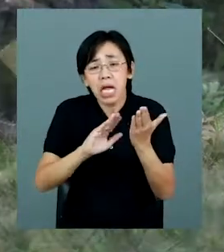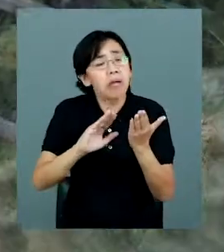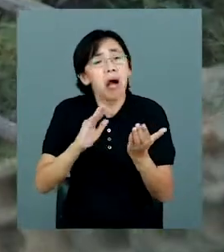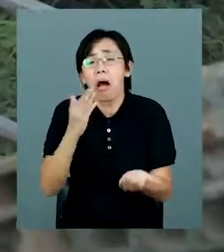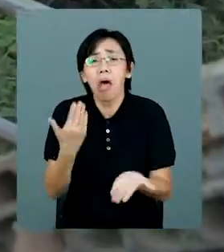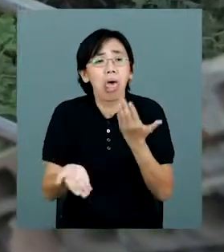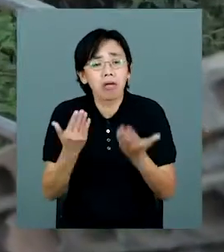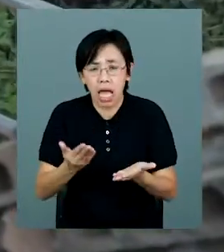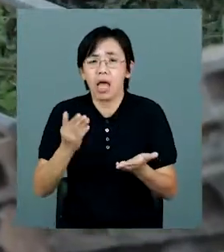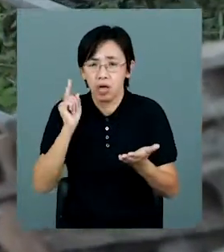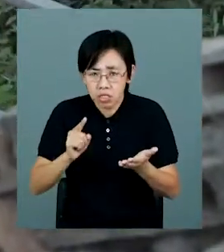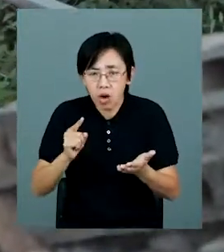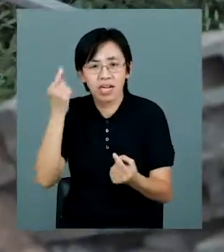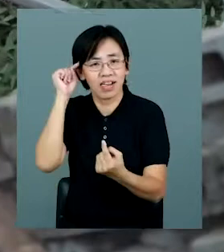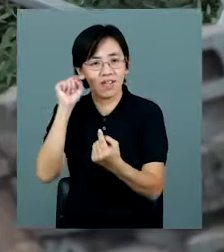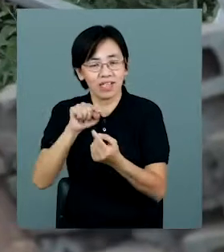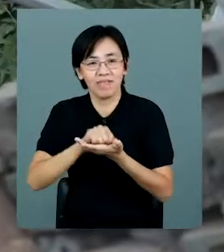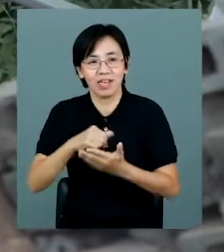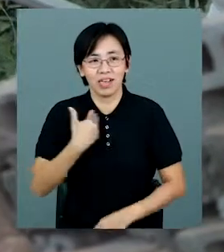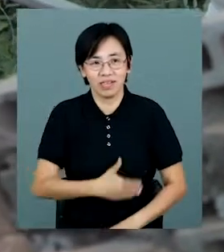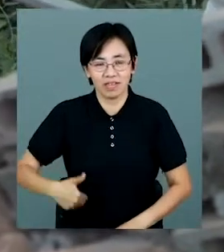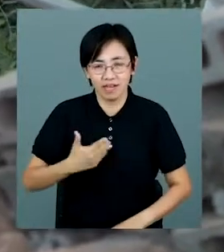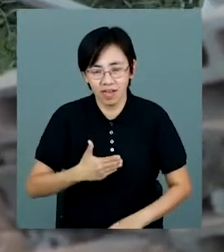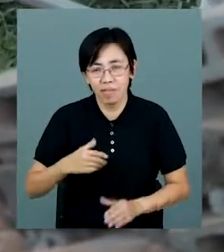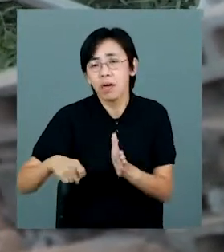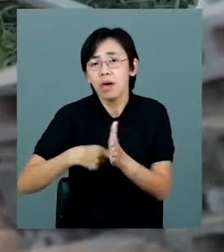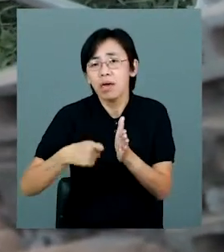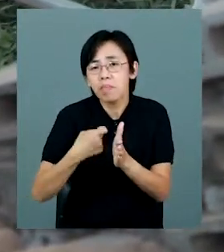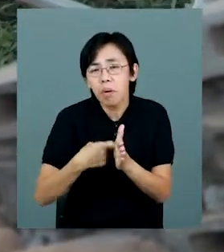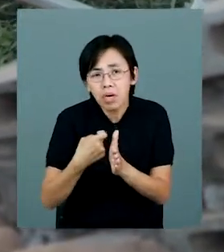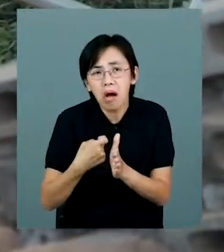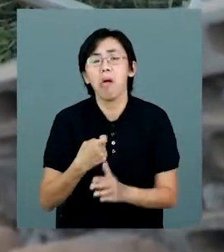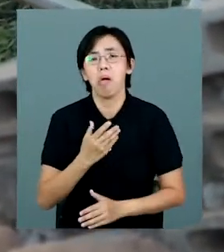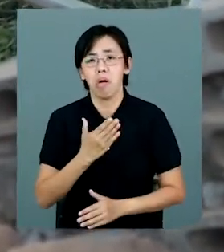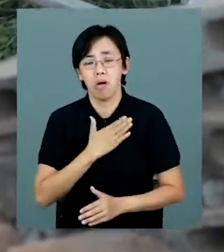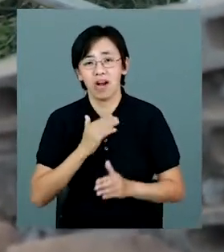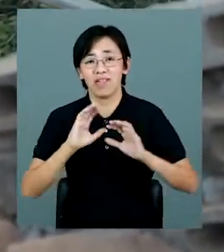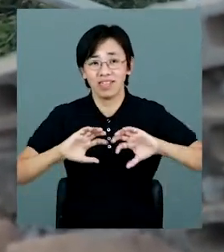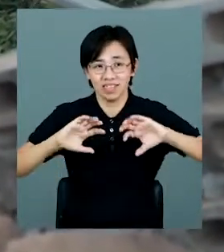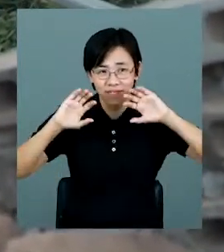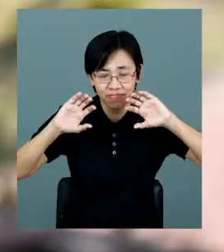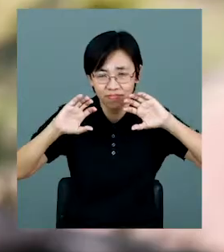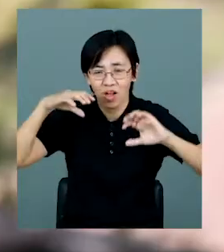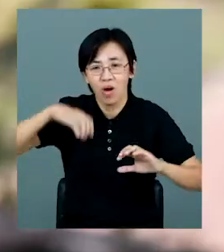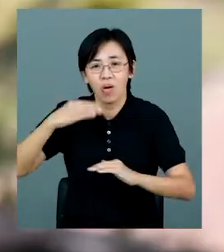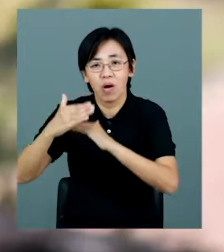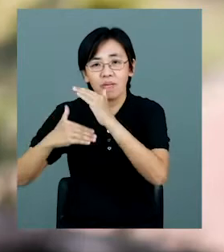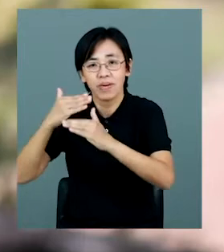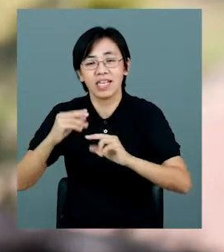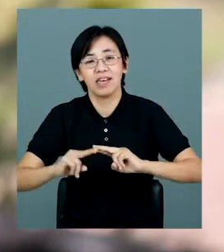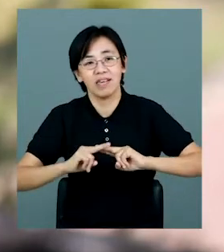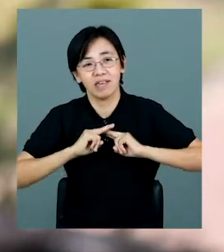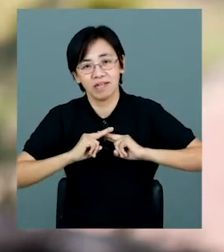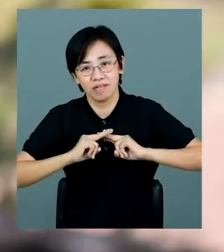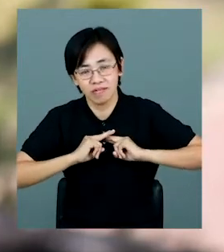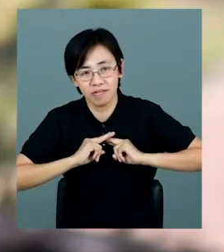ใดหรืออยู่ประเทศใดก็ด้วยเหตุปัจจัยเหล่านี้ค่ะก็เลยเป็นสาเหตุให้ว่าทำไมหน่วยงานภาครัฐหรือองค์กร